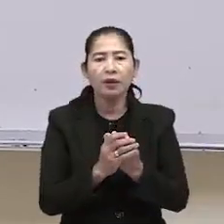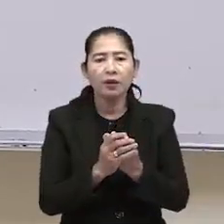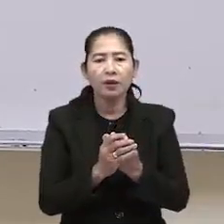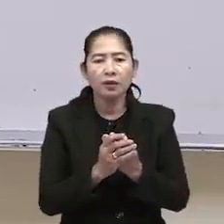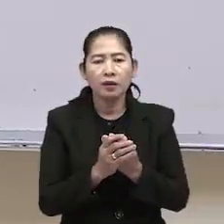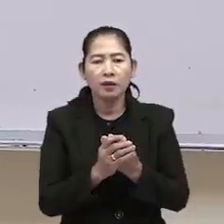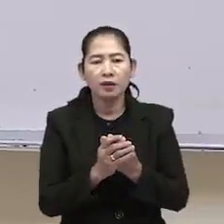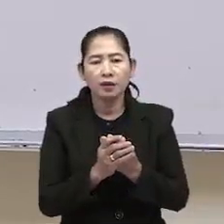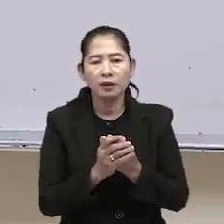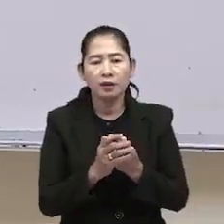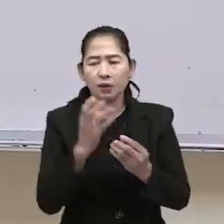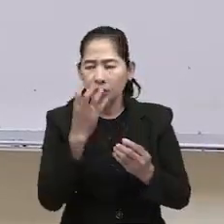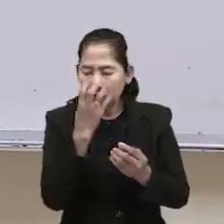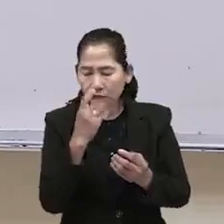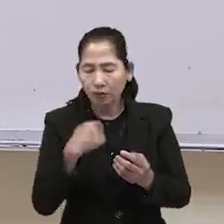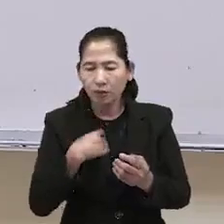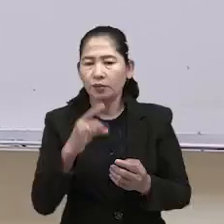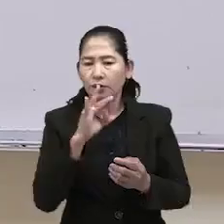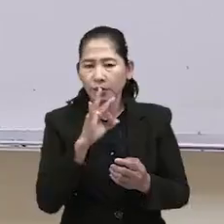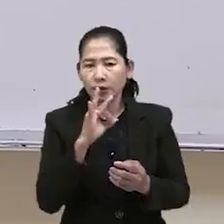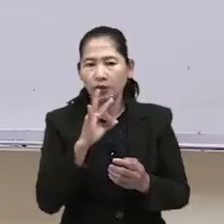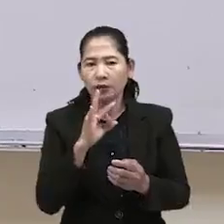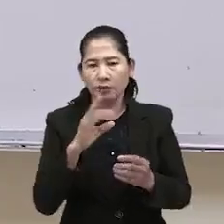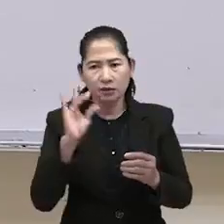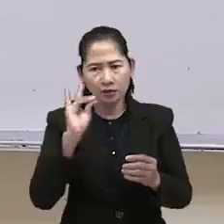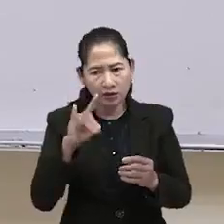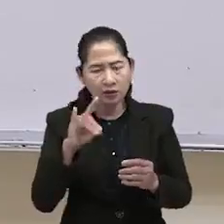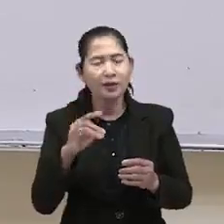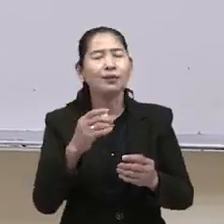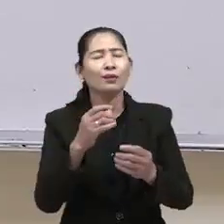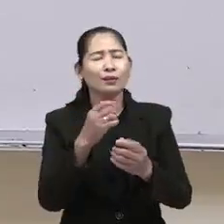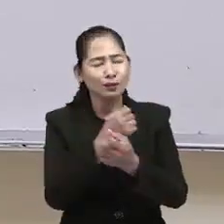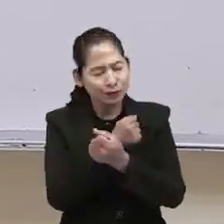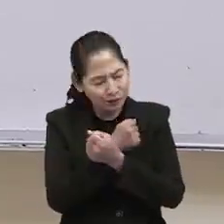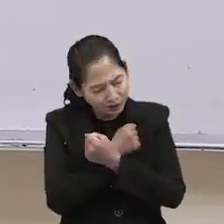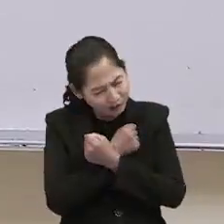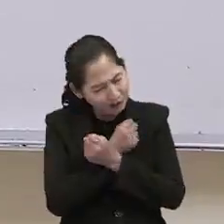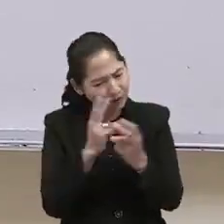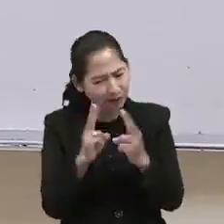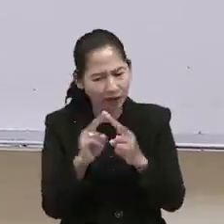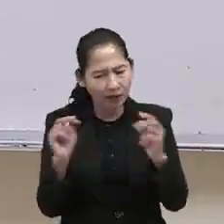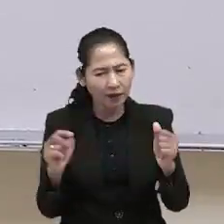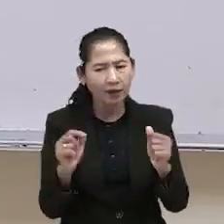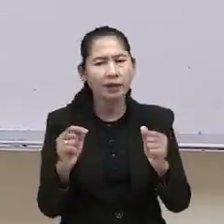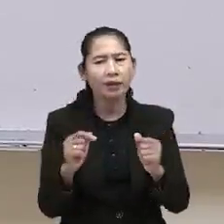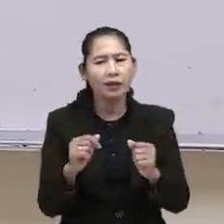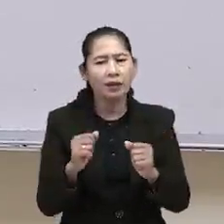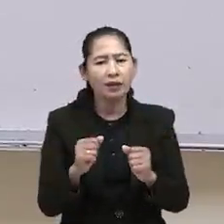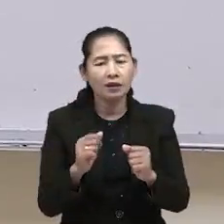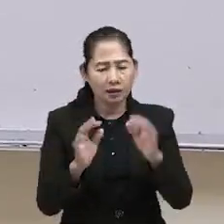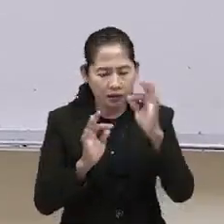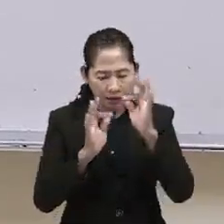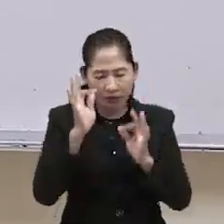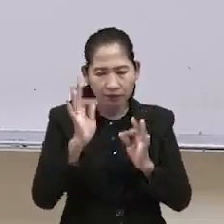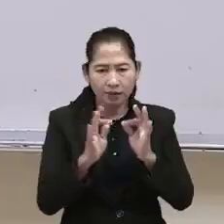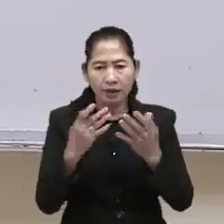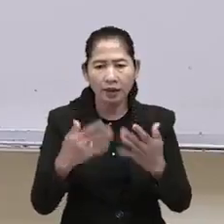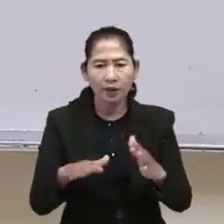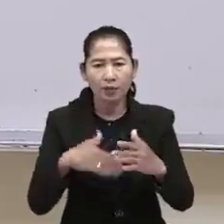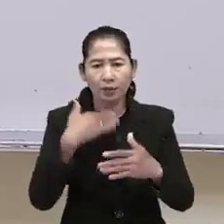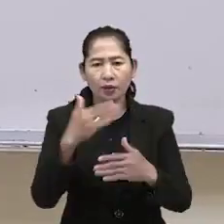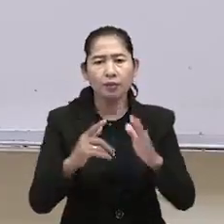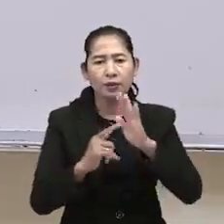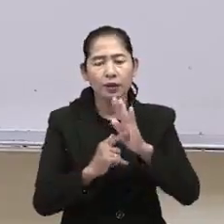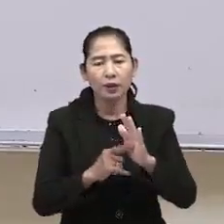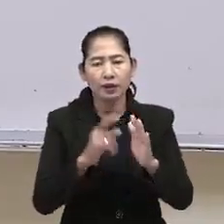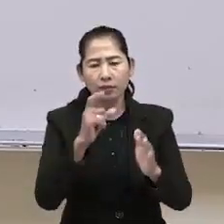កជ្រូករបស់ខ្ញុំពិតជាសត្វមួយដ៏គួរឲ្យស្រឡាញ់ខ្លាំងណាស់អីចឹងណាកូនណាអានឹងគឺជាការសរុបសេចក្តីឲ្យជួយដល់ការវាតម្លៃហើយបន្តមកប